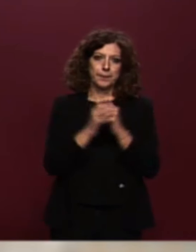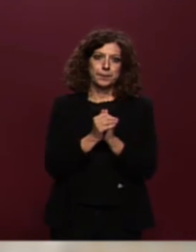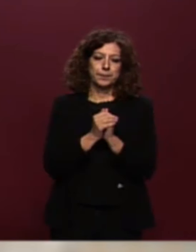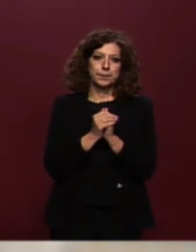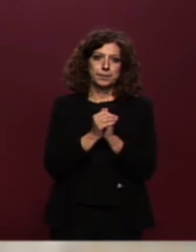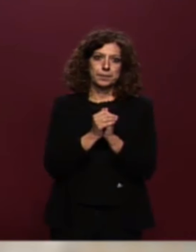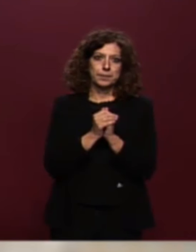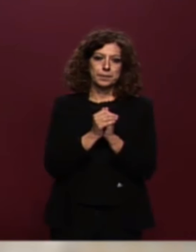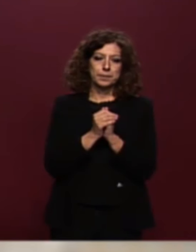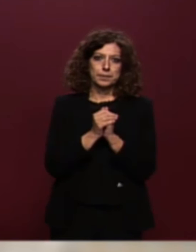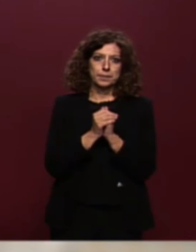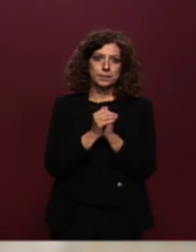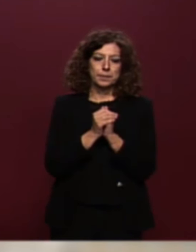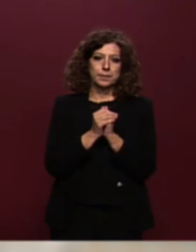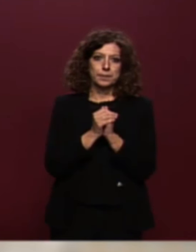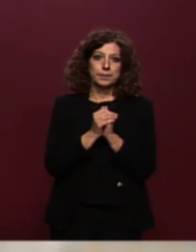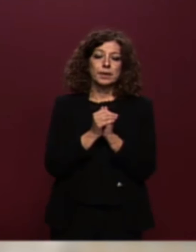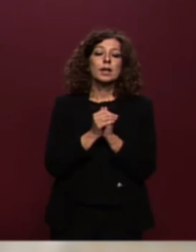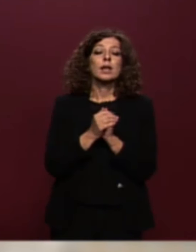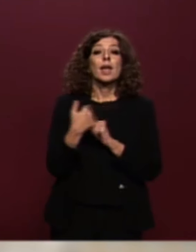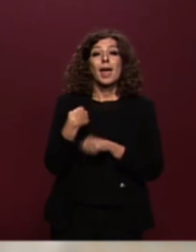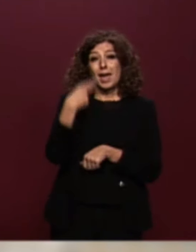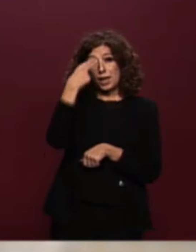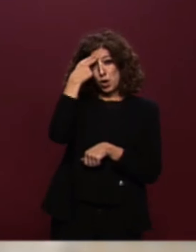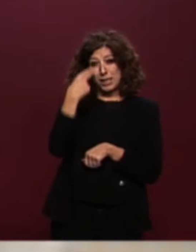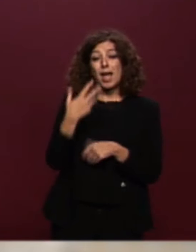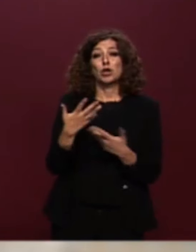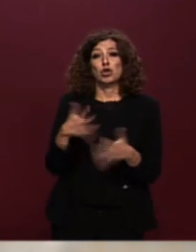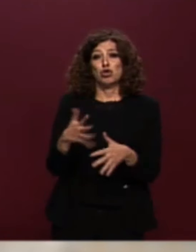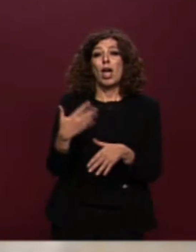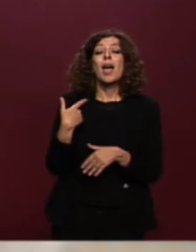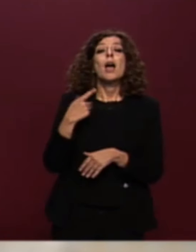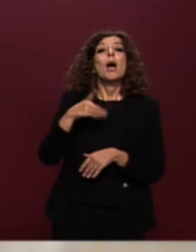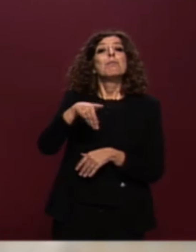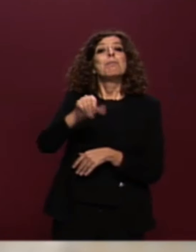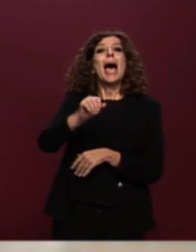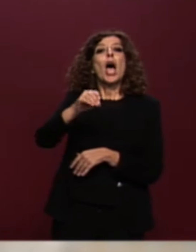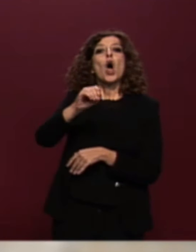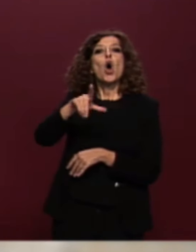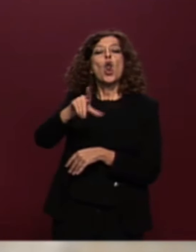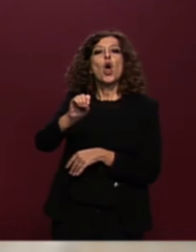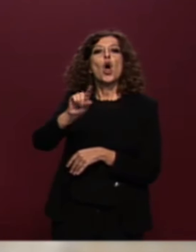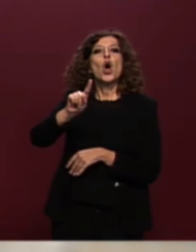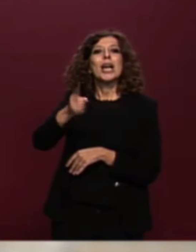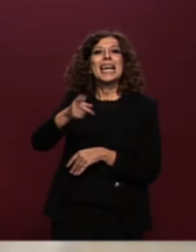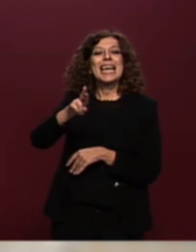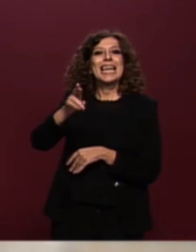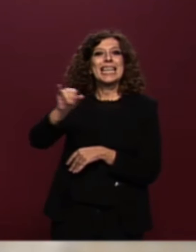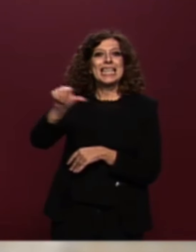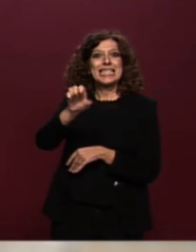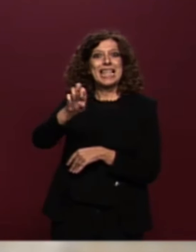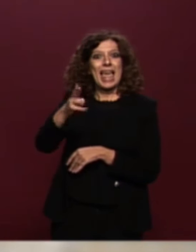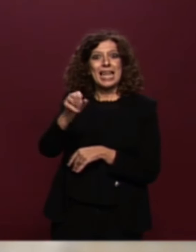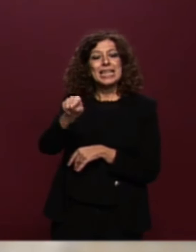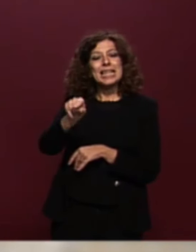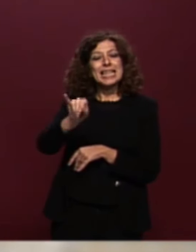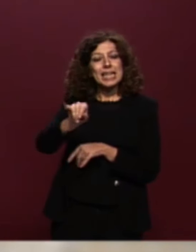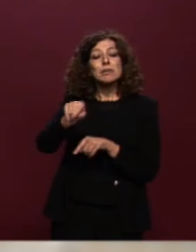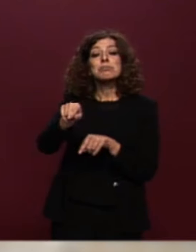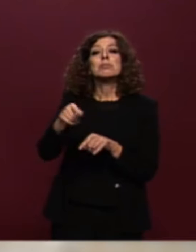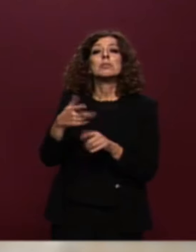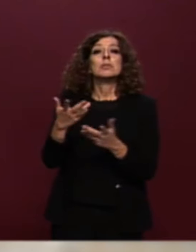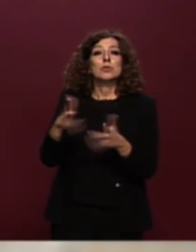come giustamente ha ricordato Paolo Griseri, scomparso di recente, nel suo racconto di questo tragico evento, nonché